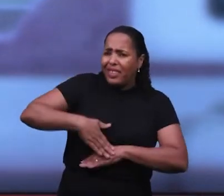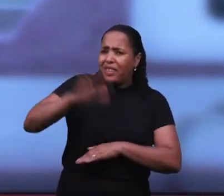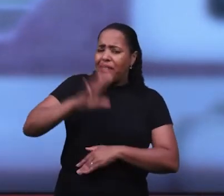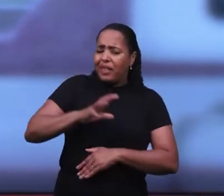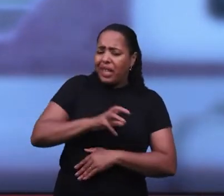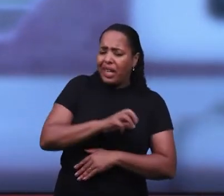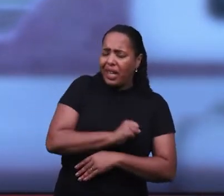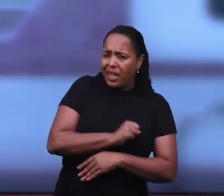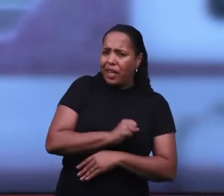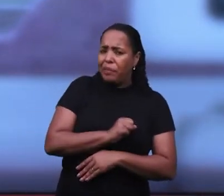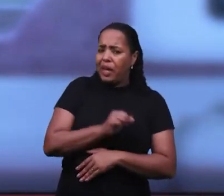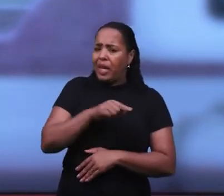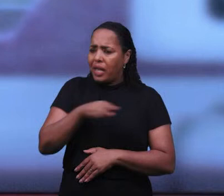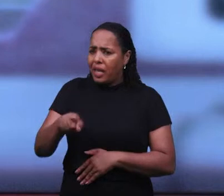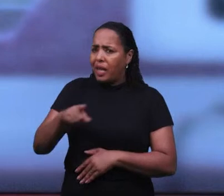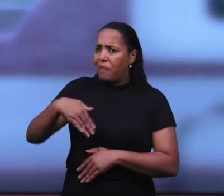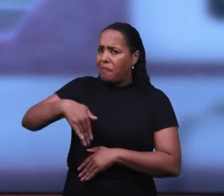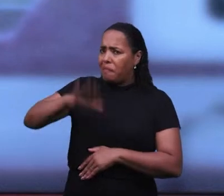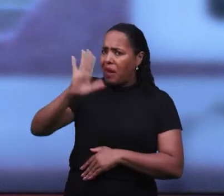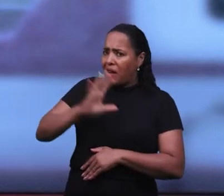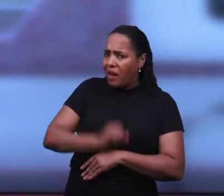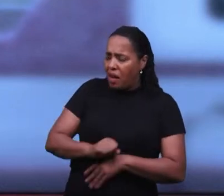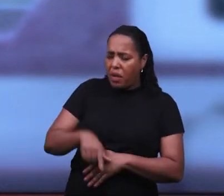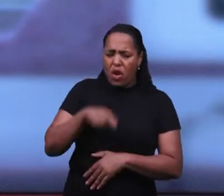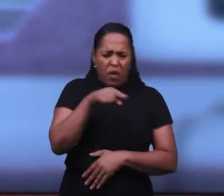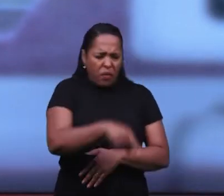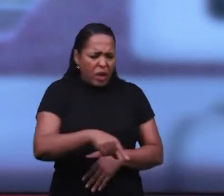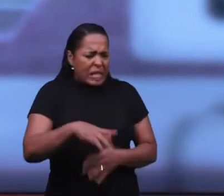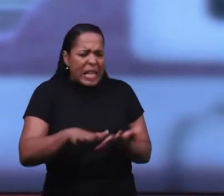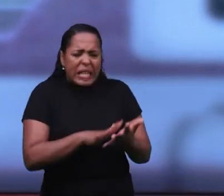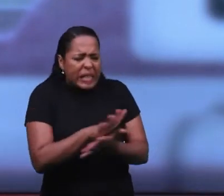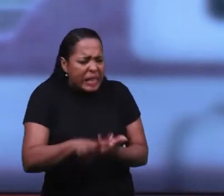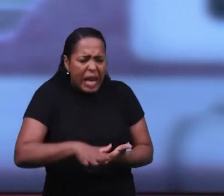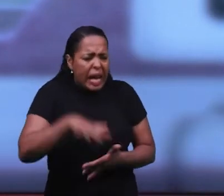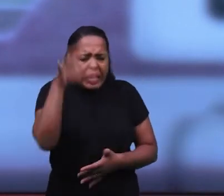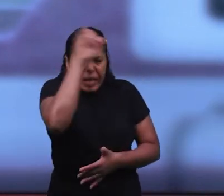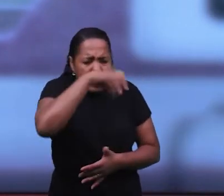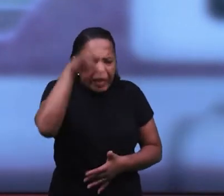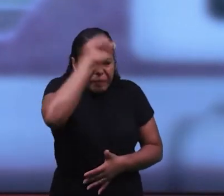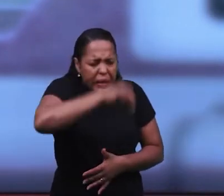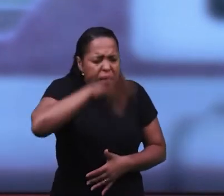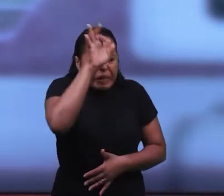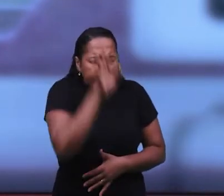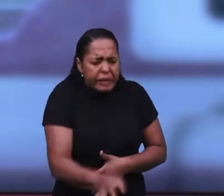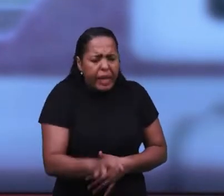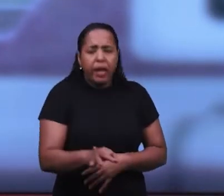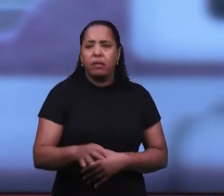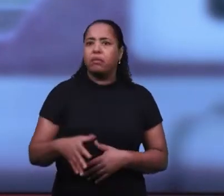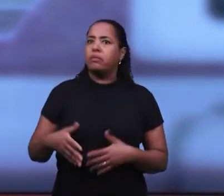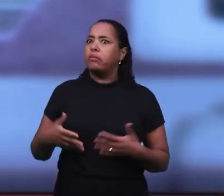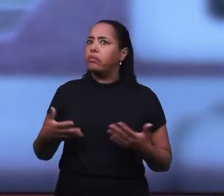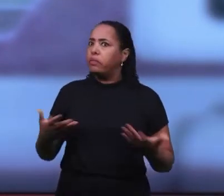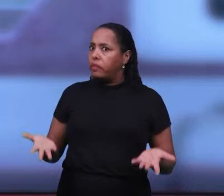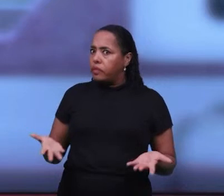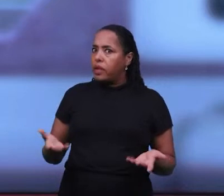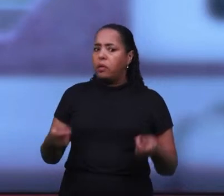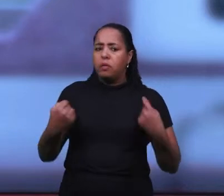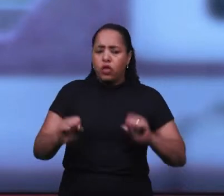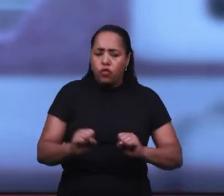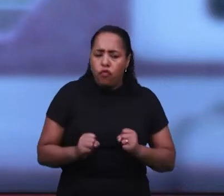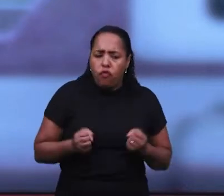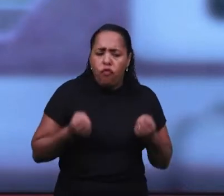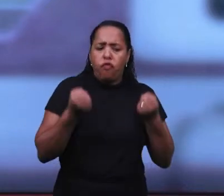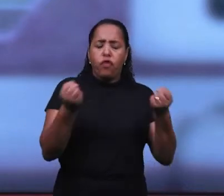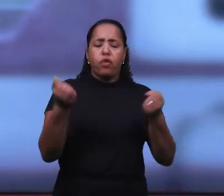en entendant de leurs parents, qui sont les personnes qui les aiment le plus et qui l'aiment le plus, qui n'est pas capable, qui ne peut